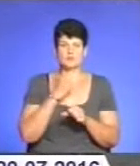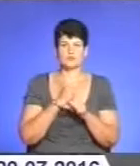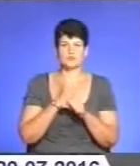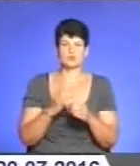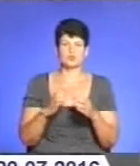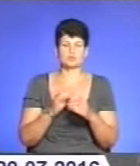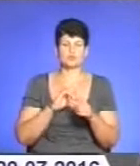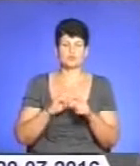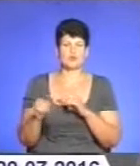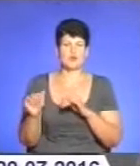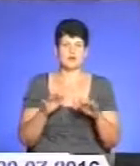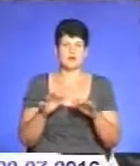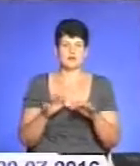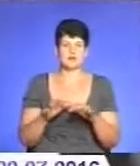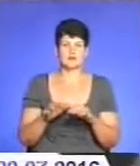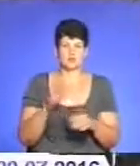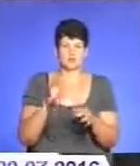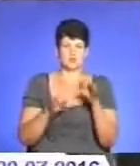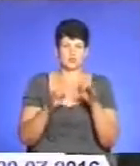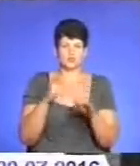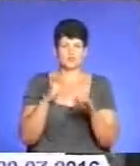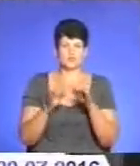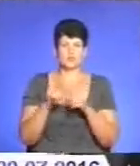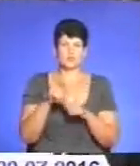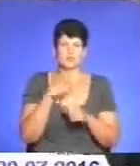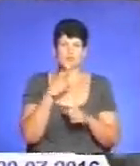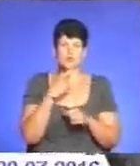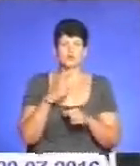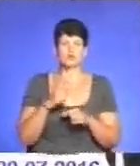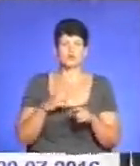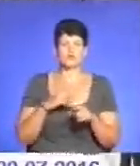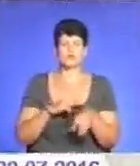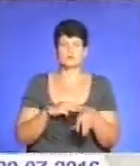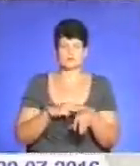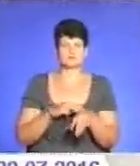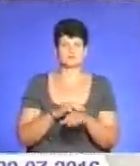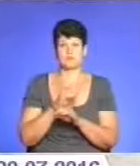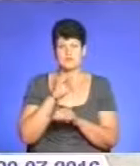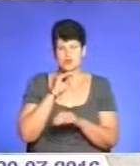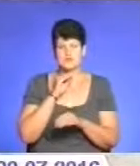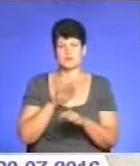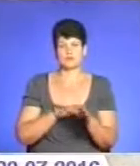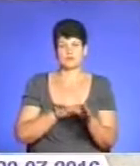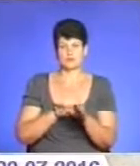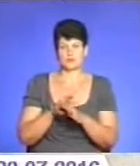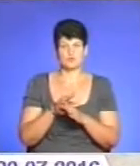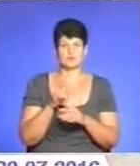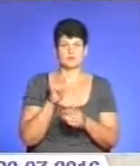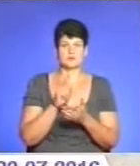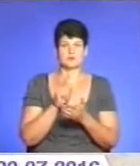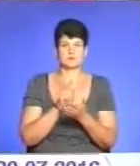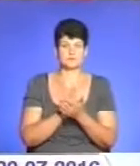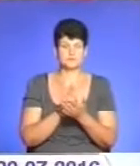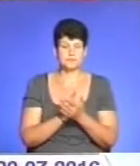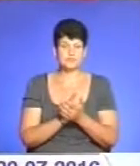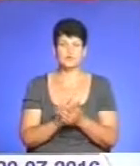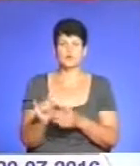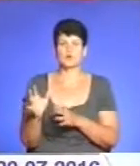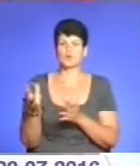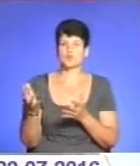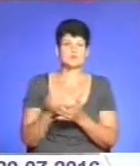швидкого реагування компетентні судді. Вони кажуть, що оперативники професійно підійшли до виконання покладених на них функцій та